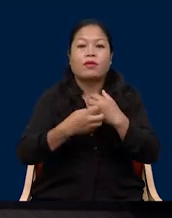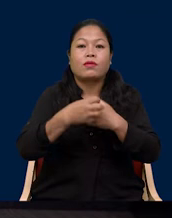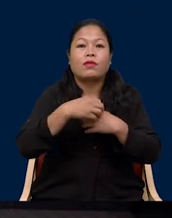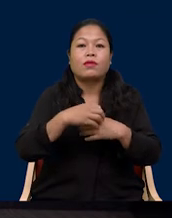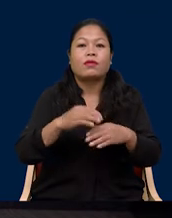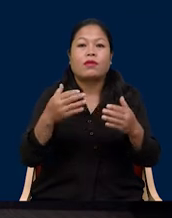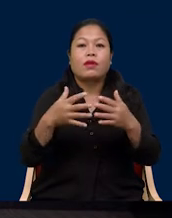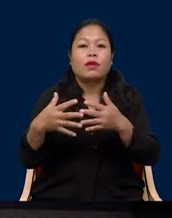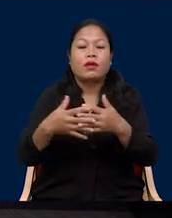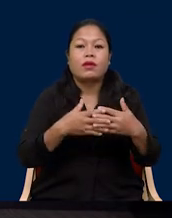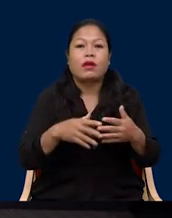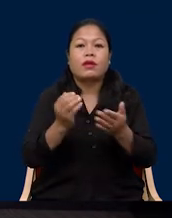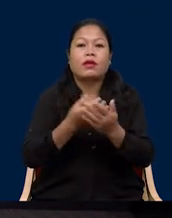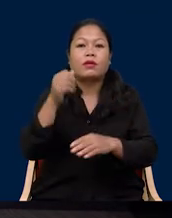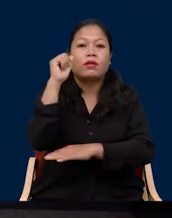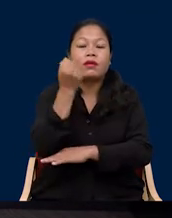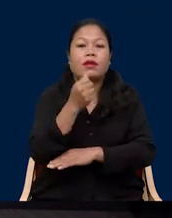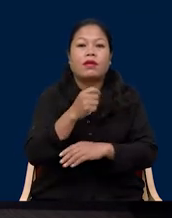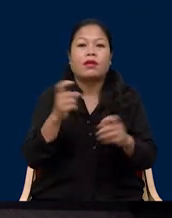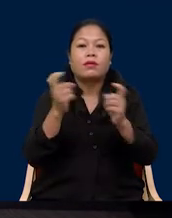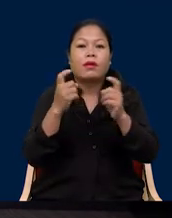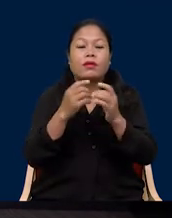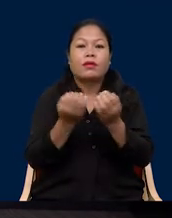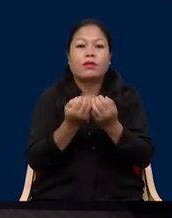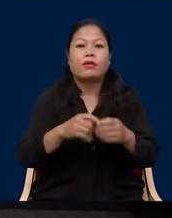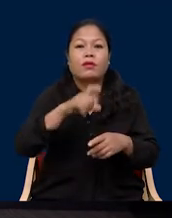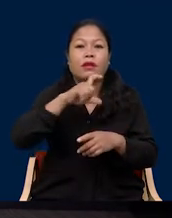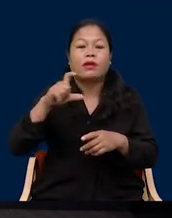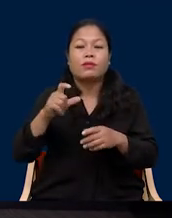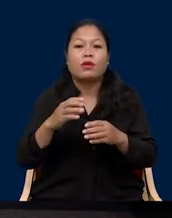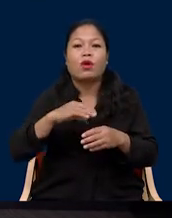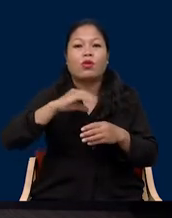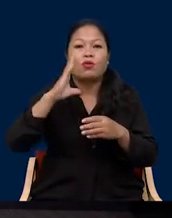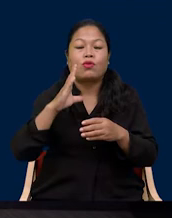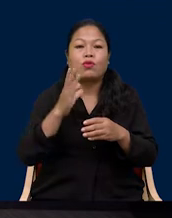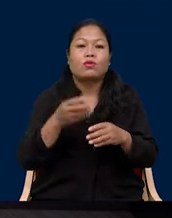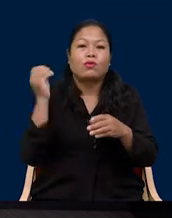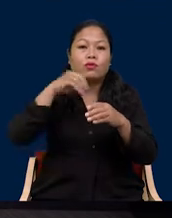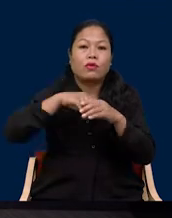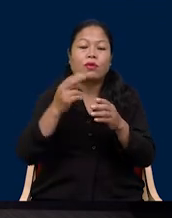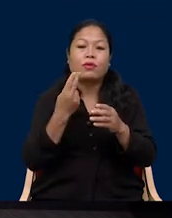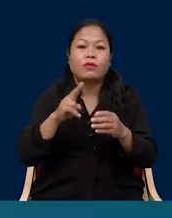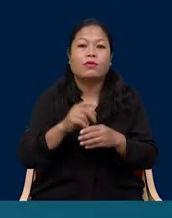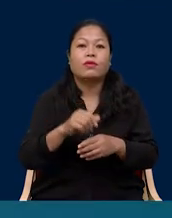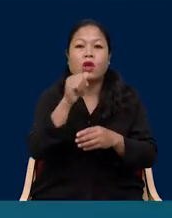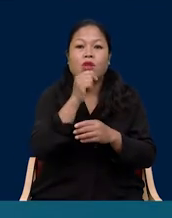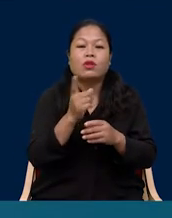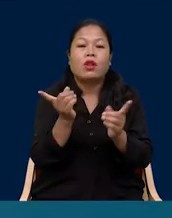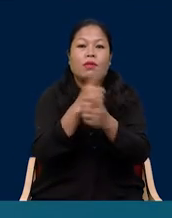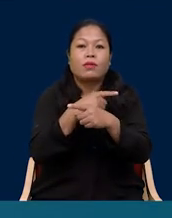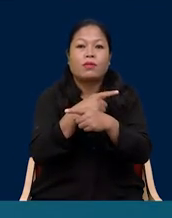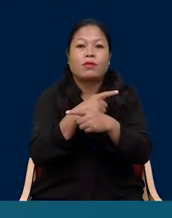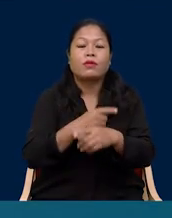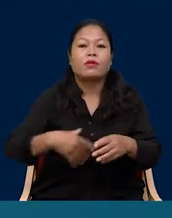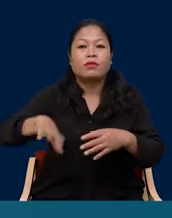हैसियतमा राष्ट्रसङ्घको जलवायु सम्मेलनको वार्ताको परिणाममा नेपालको ठूलो हिस्सेदारी रहनेछ। जलवायु